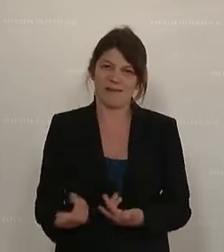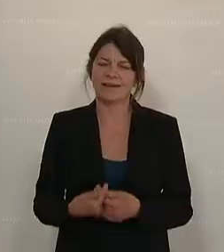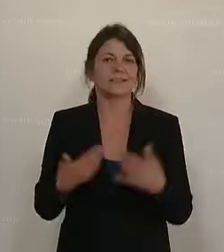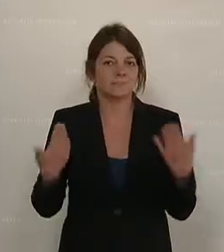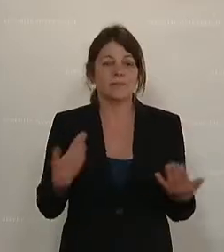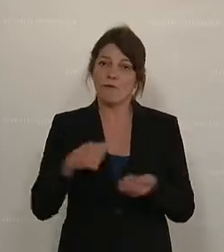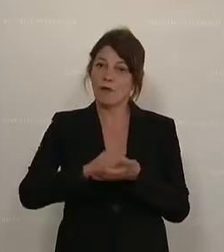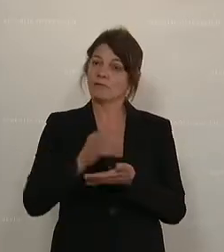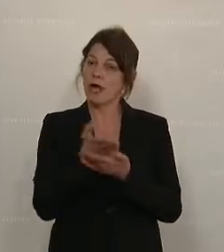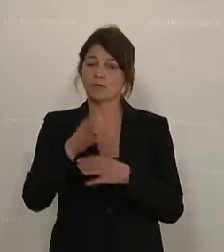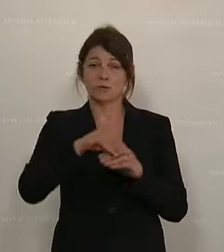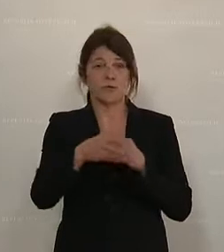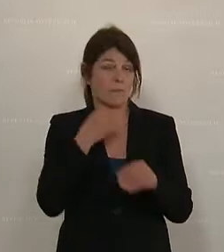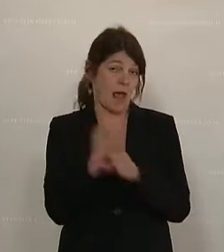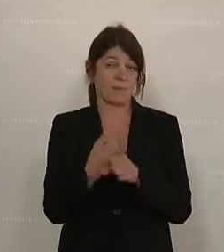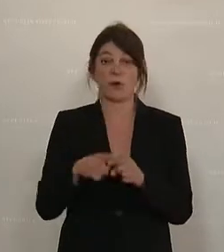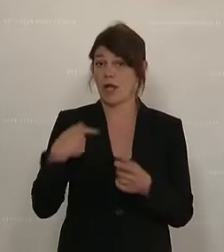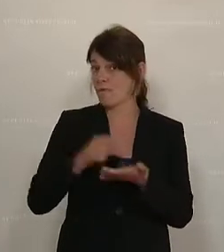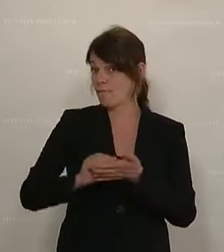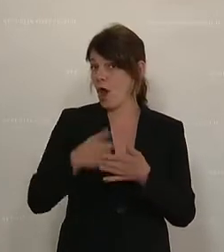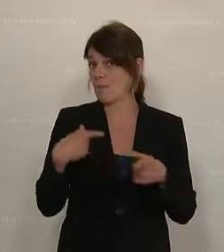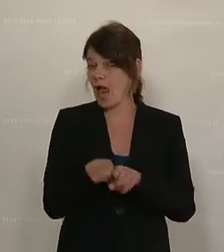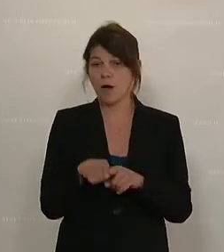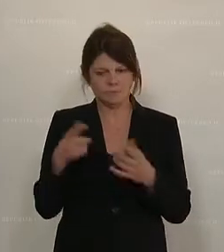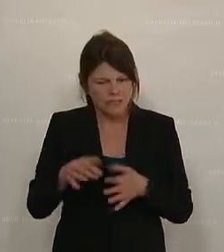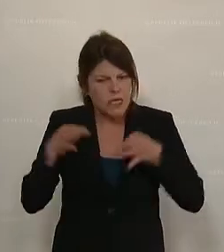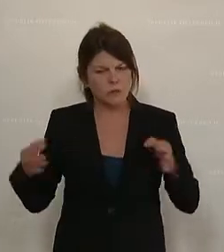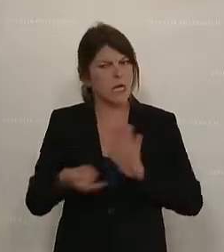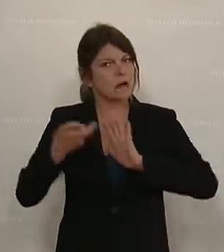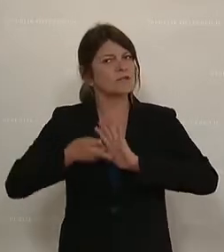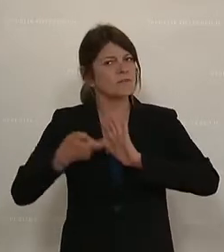die Zusammenarbeit und ich freue mich darauf, dass wir diese großen